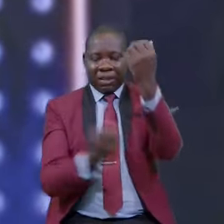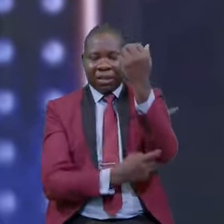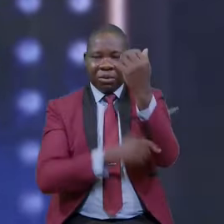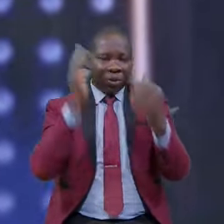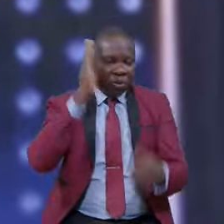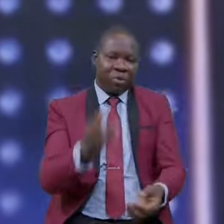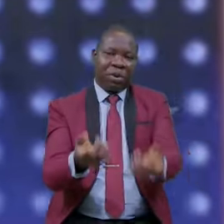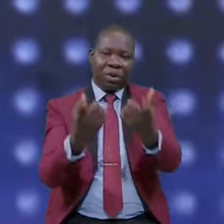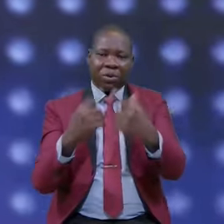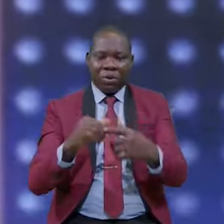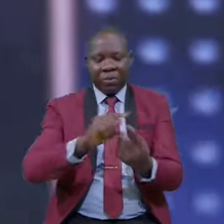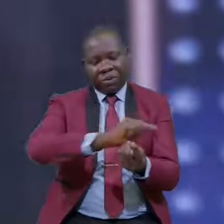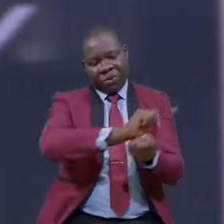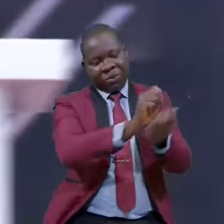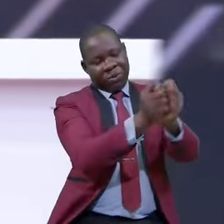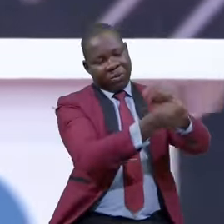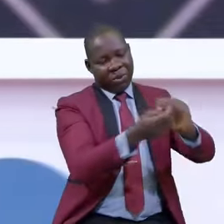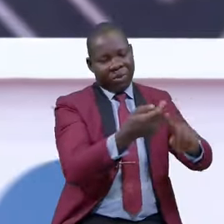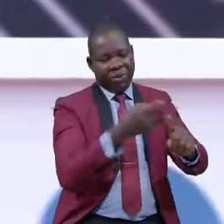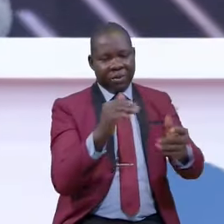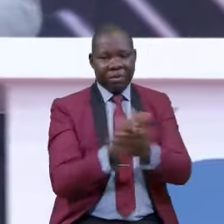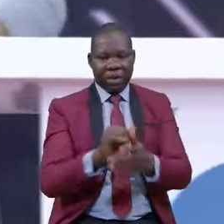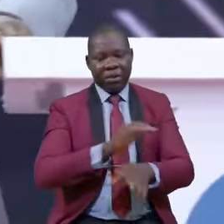va venir de te détourner de ce devoir.